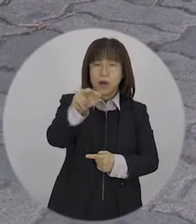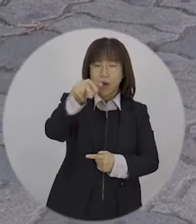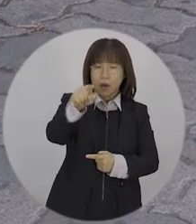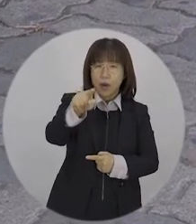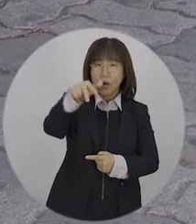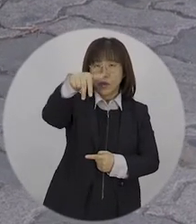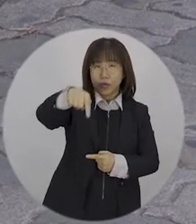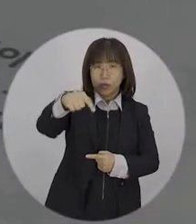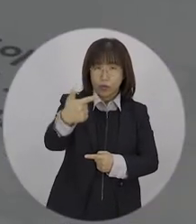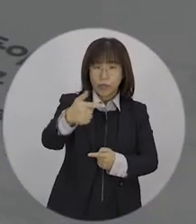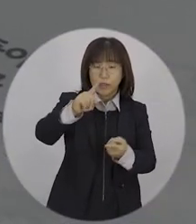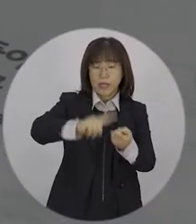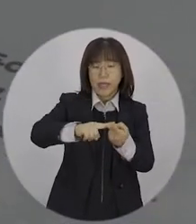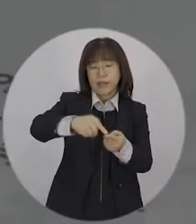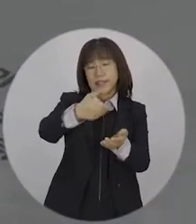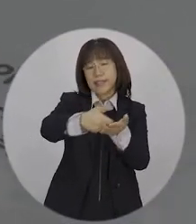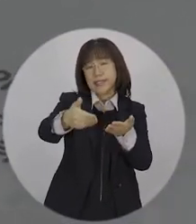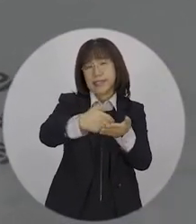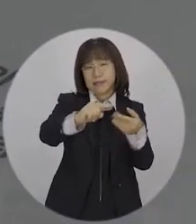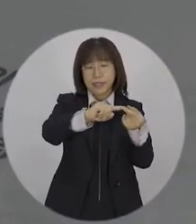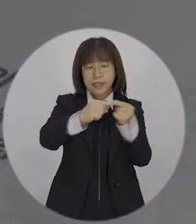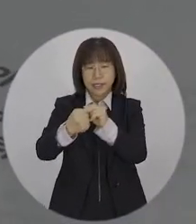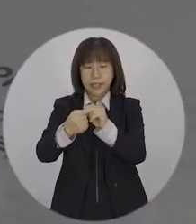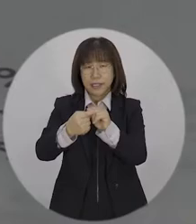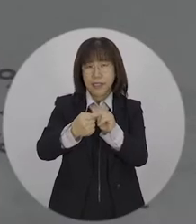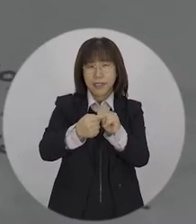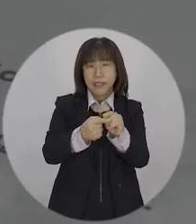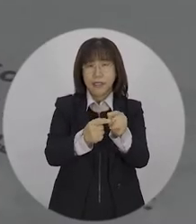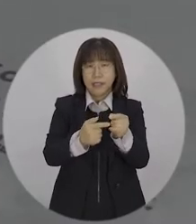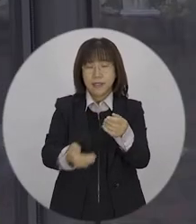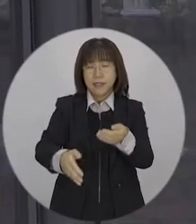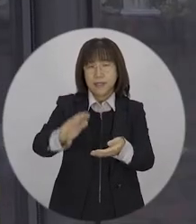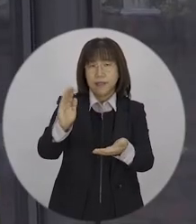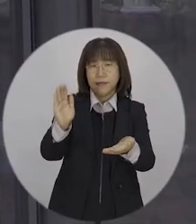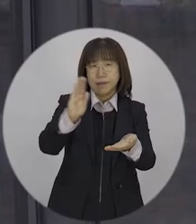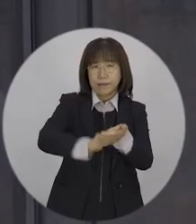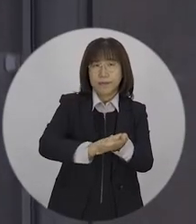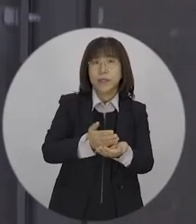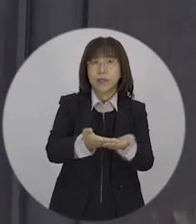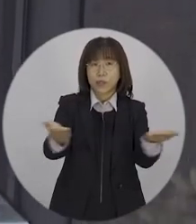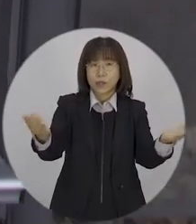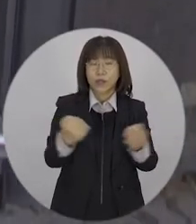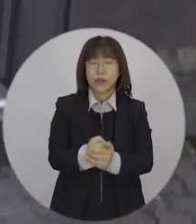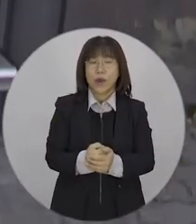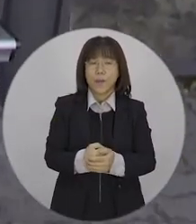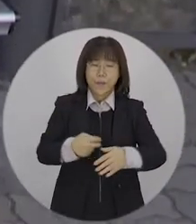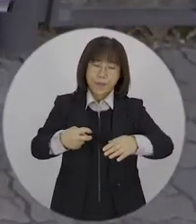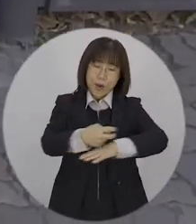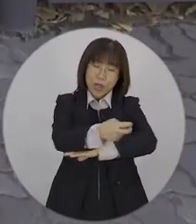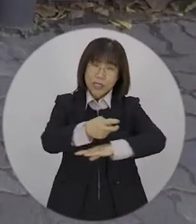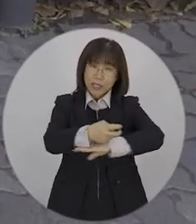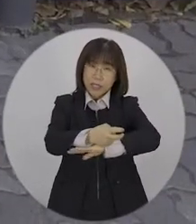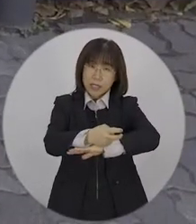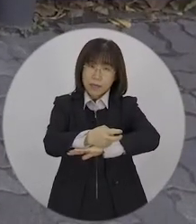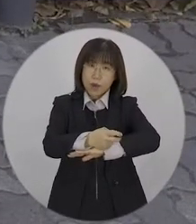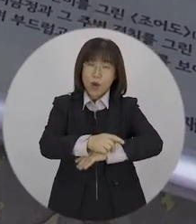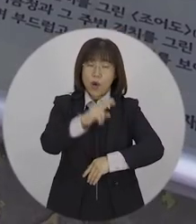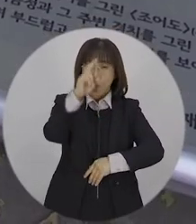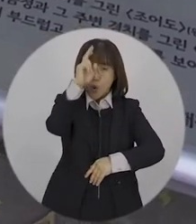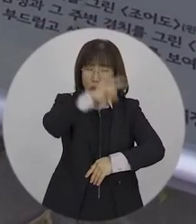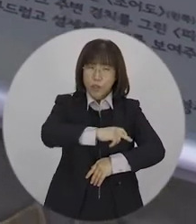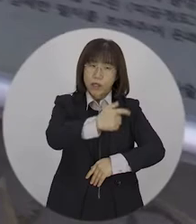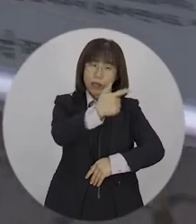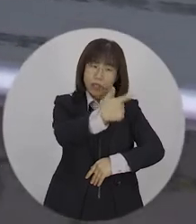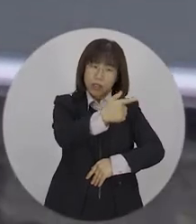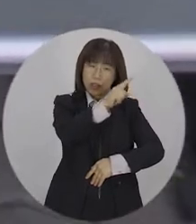대표 문화를 소개하는 그림과 문구가 담겼습니다 운영은 내년 3월까지 며 버스 운행 시간인 오전